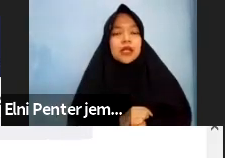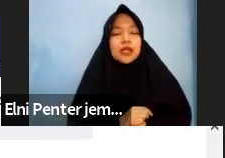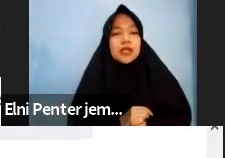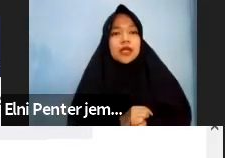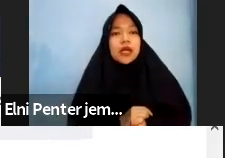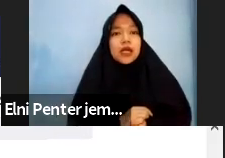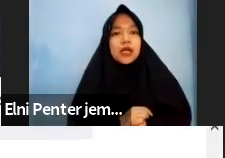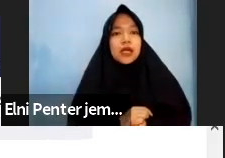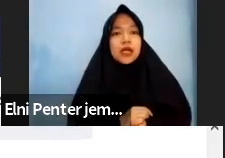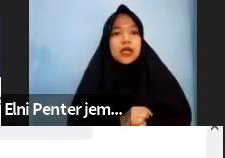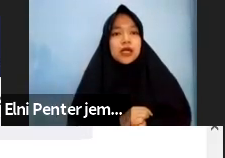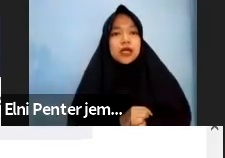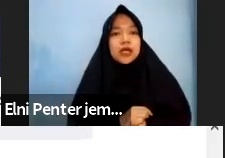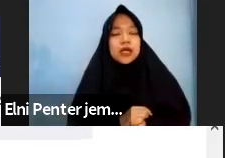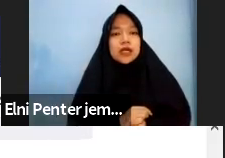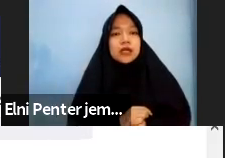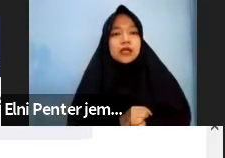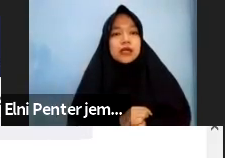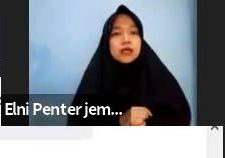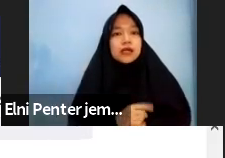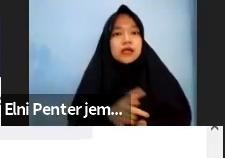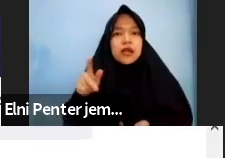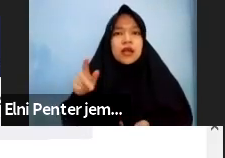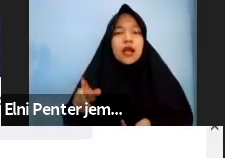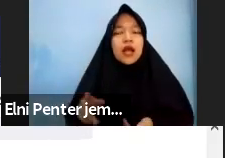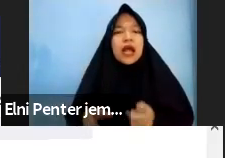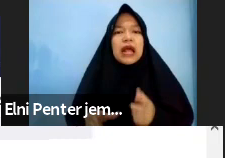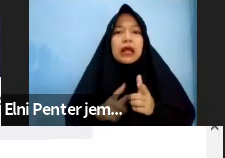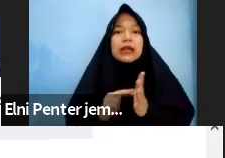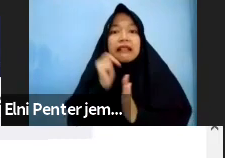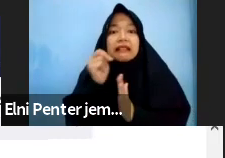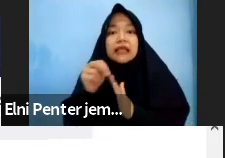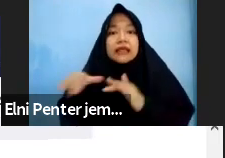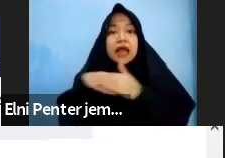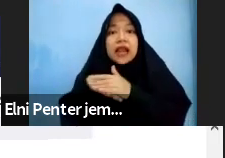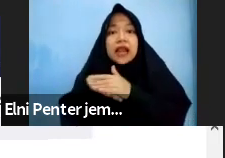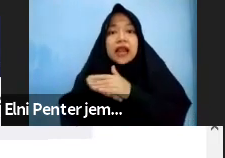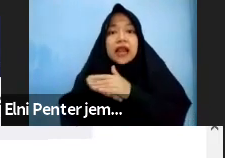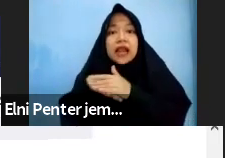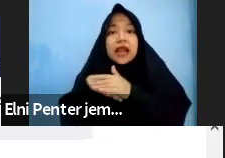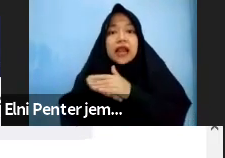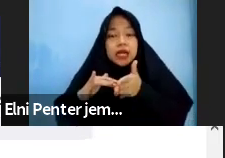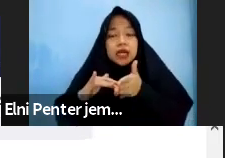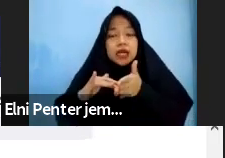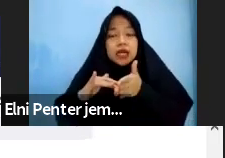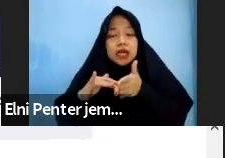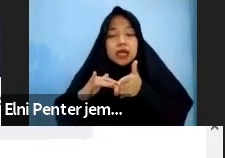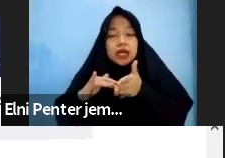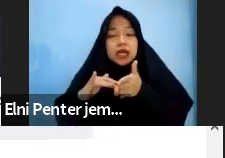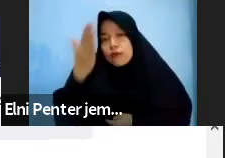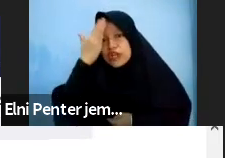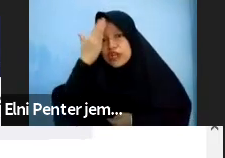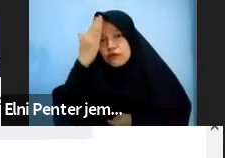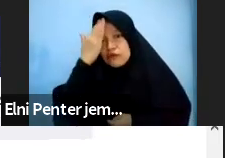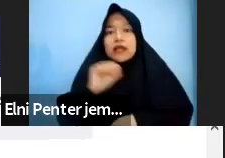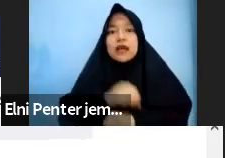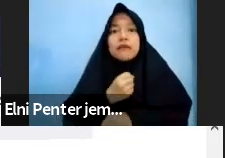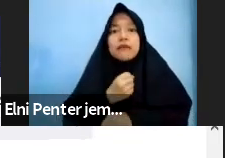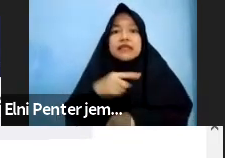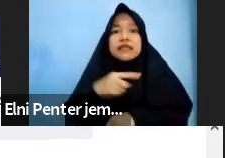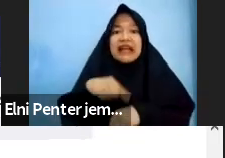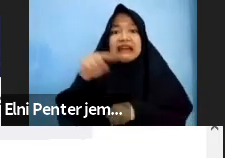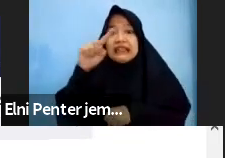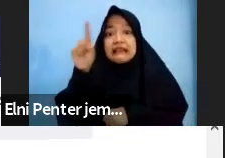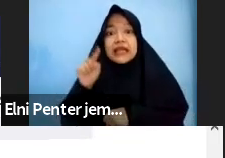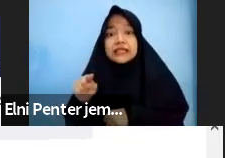Petro ini nanti bisa ditanyakan kenapa dia berubah wujud anak-anak Apa yang dia lakukan Nah itu kan Mereka mendengarkan cerita